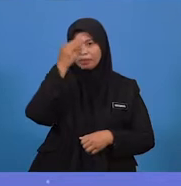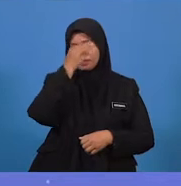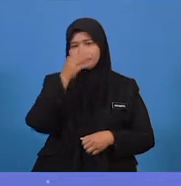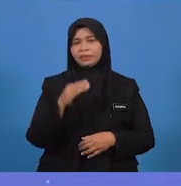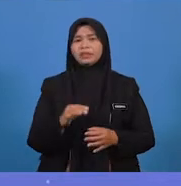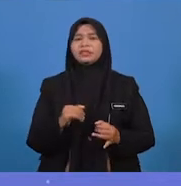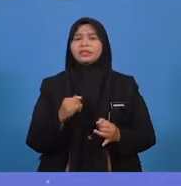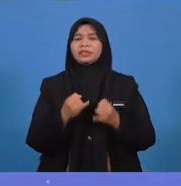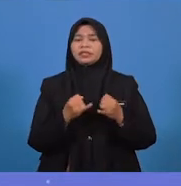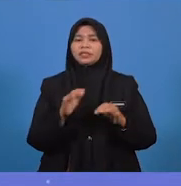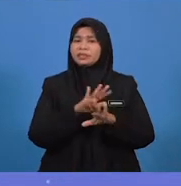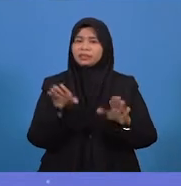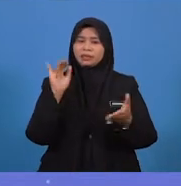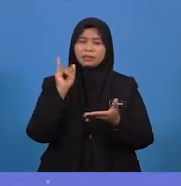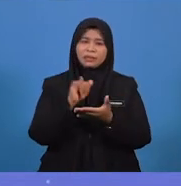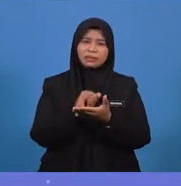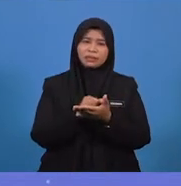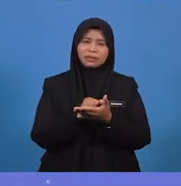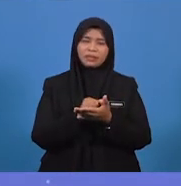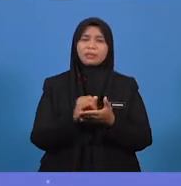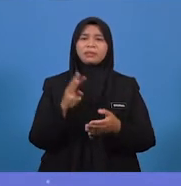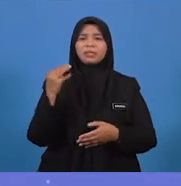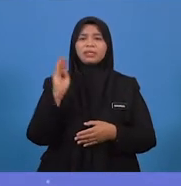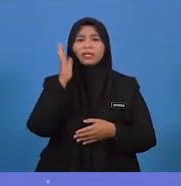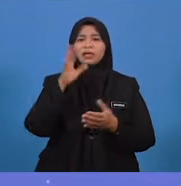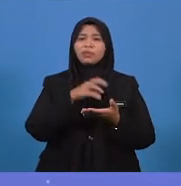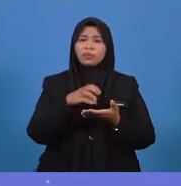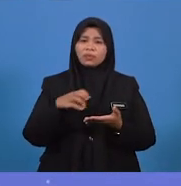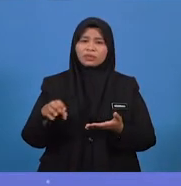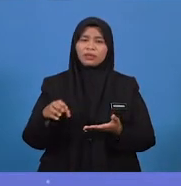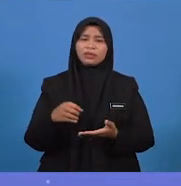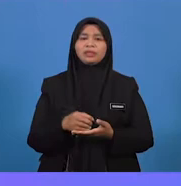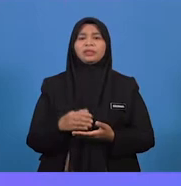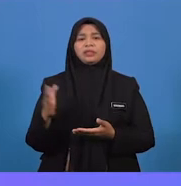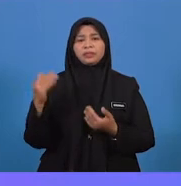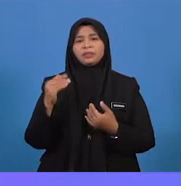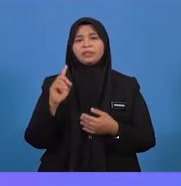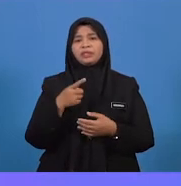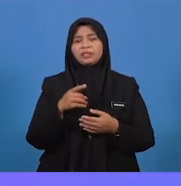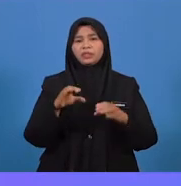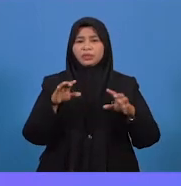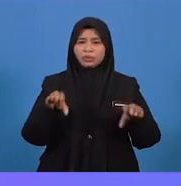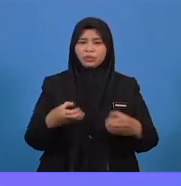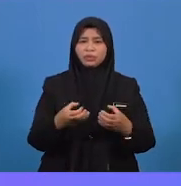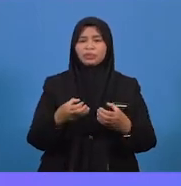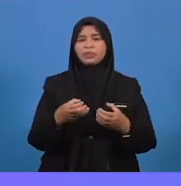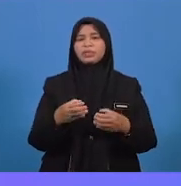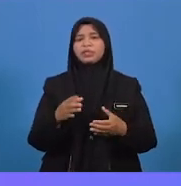rosak akidahnya dan nerakalah tempat yang layak untuknya. Ayuh kita cuba rungkaikan hikmah di